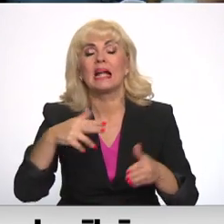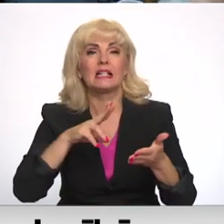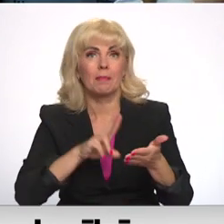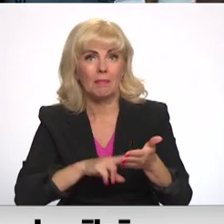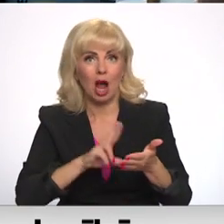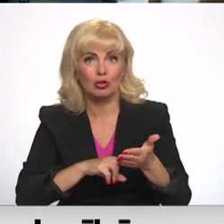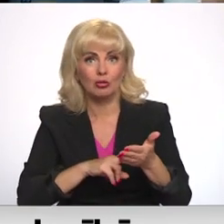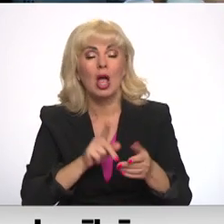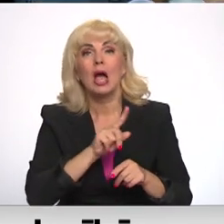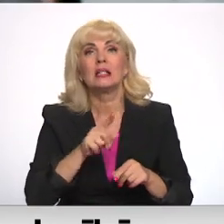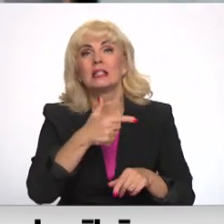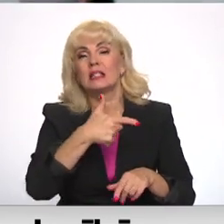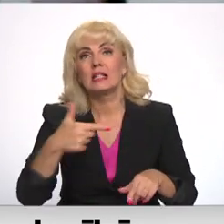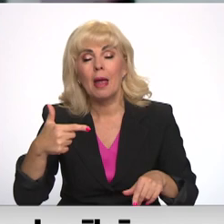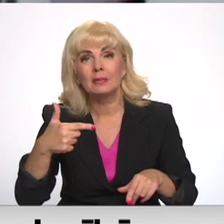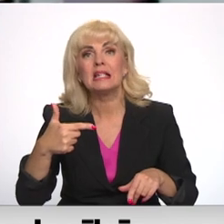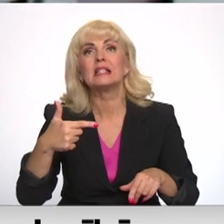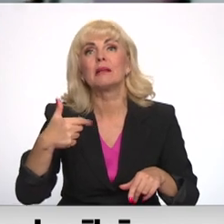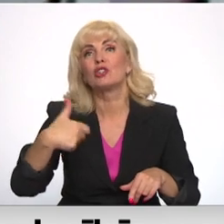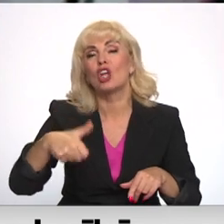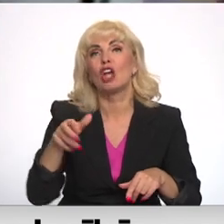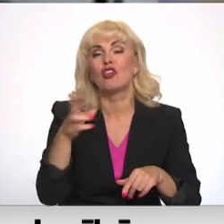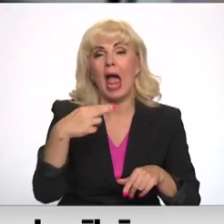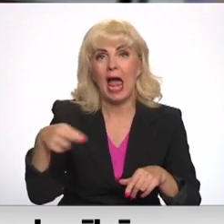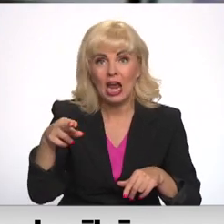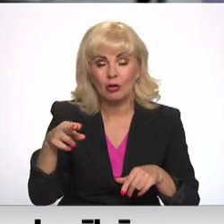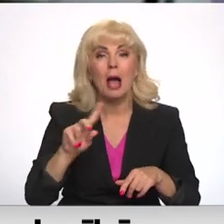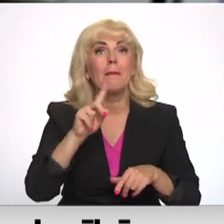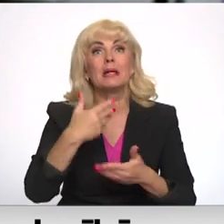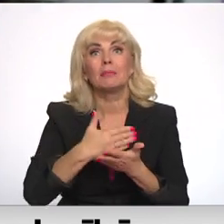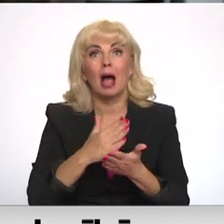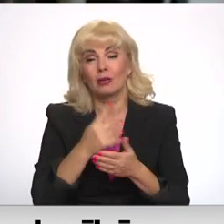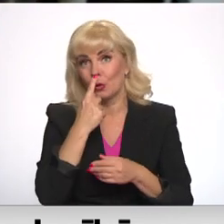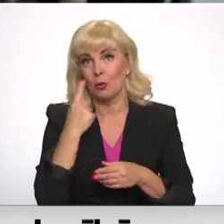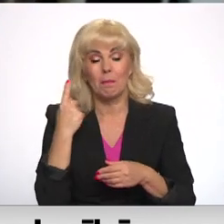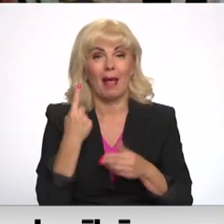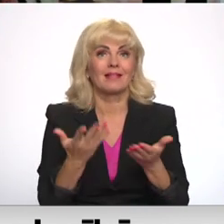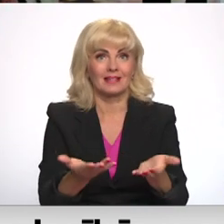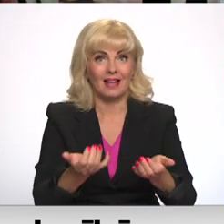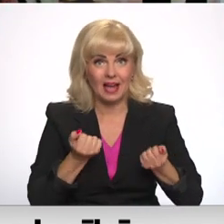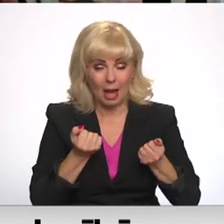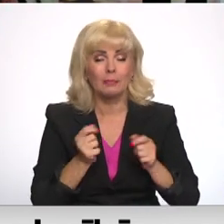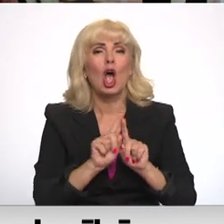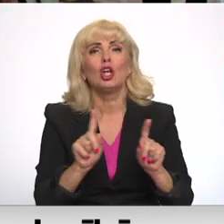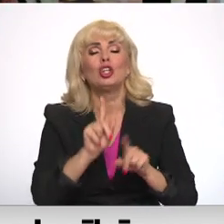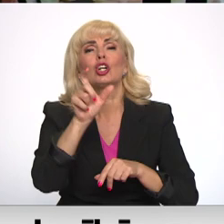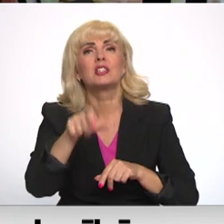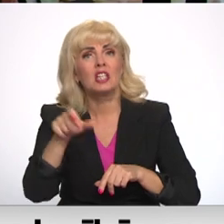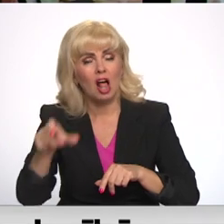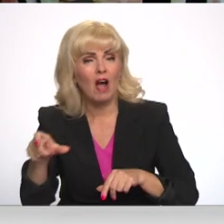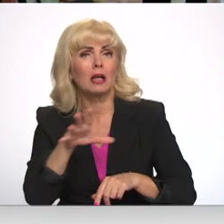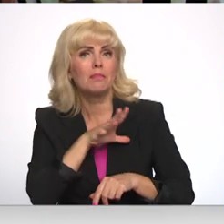mārciņām, kas ir ap 760 eiro. Pirmā daļa nu pat kā saņemta. Ir arī cilvēki, kuri